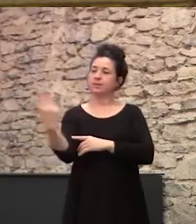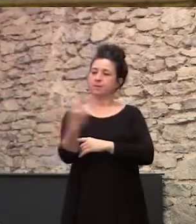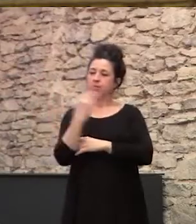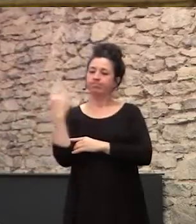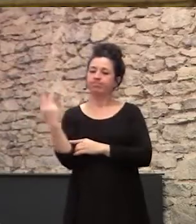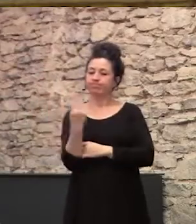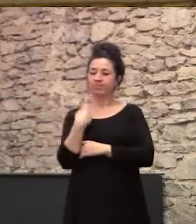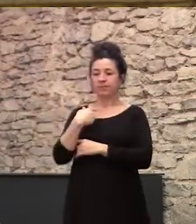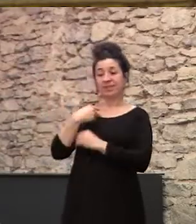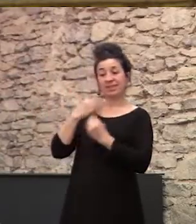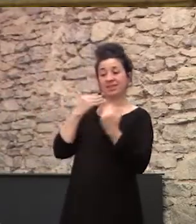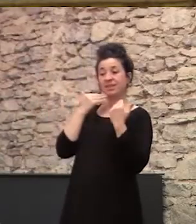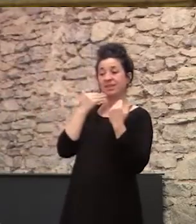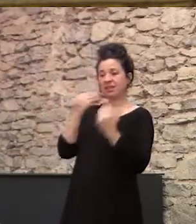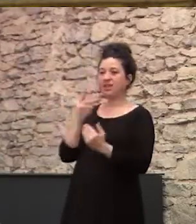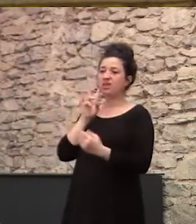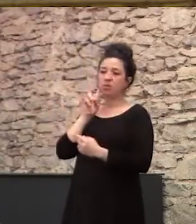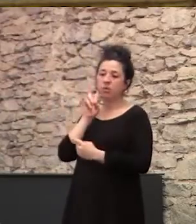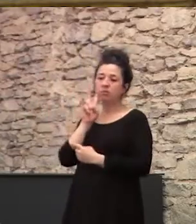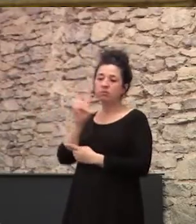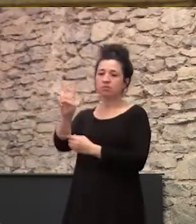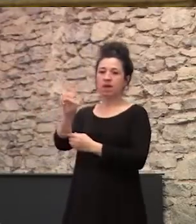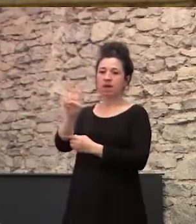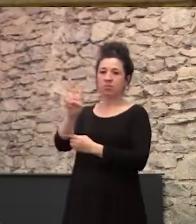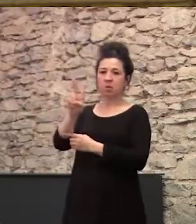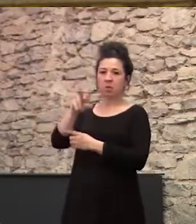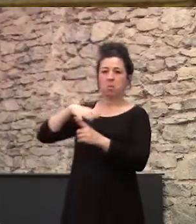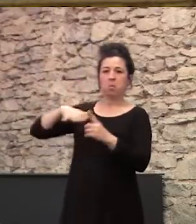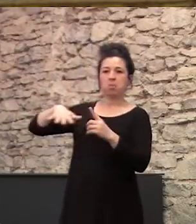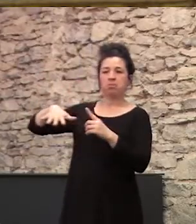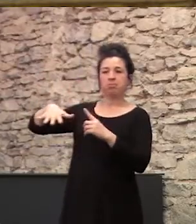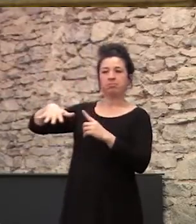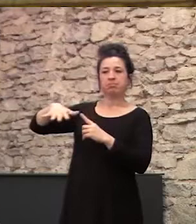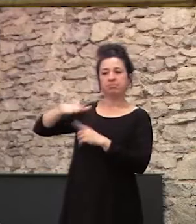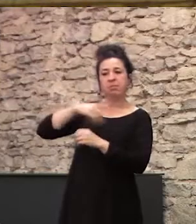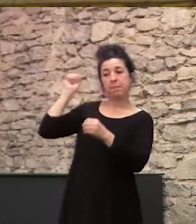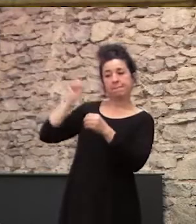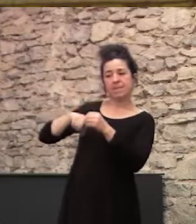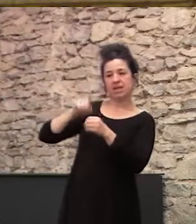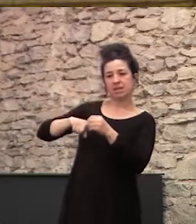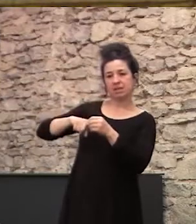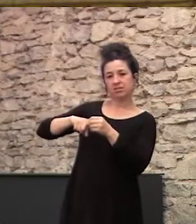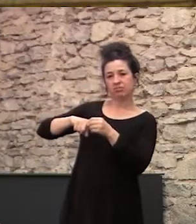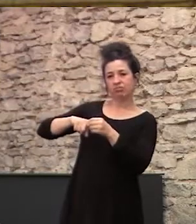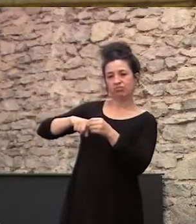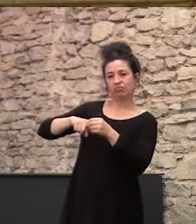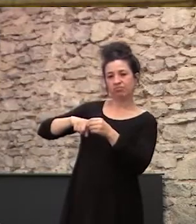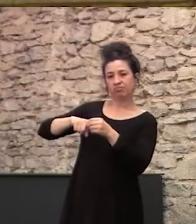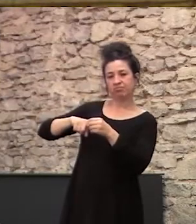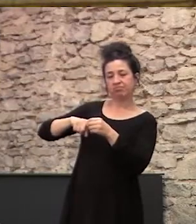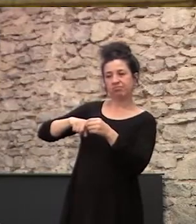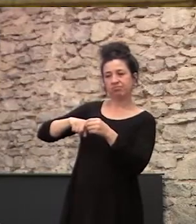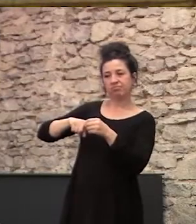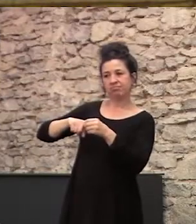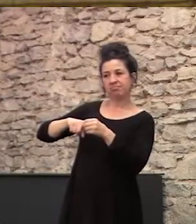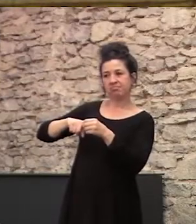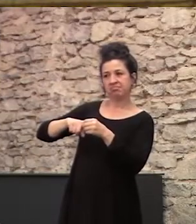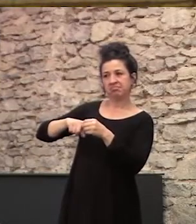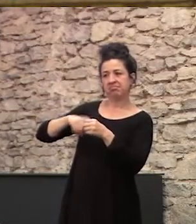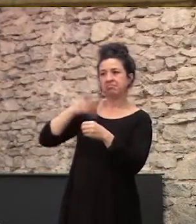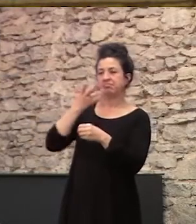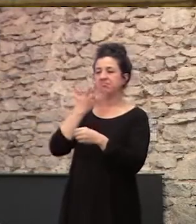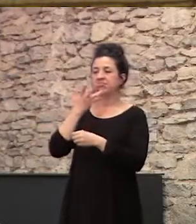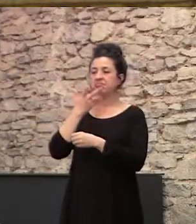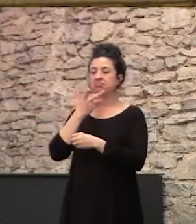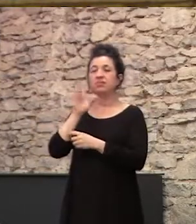ezagutu nuen, ere mu informalean edo, asko zehan de gehiago militantea. Eta gero nik uste dut, badagoela